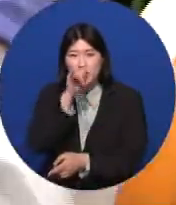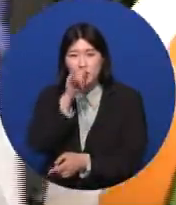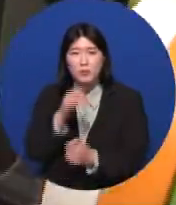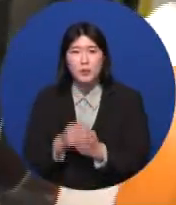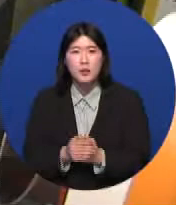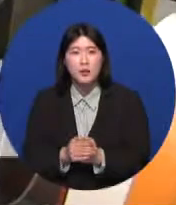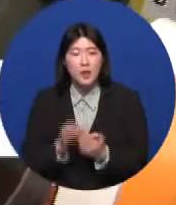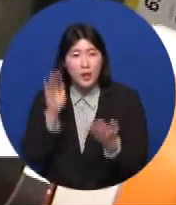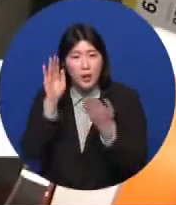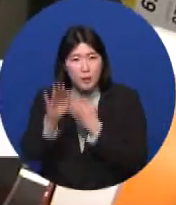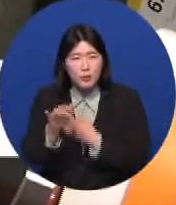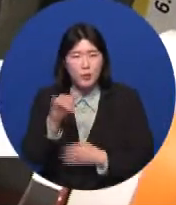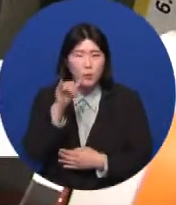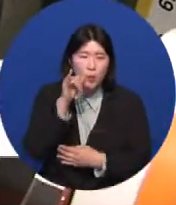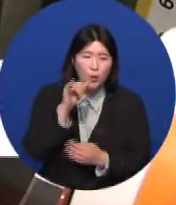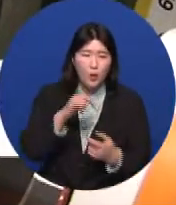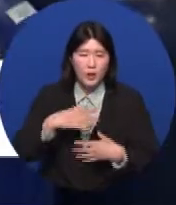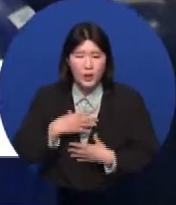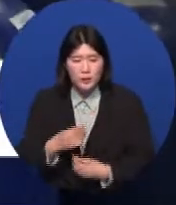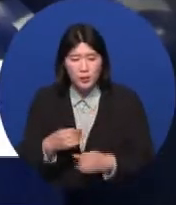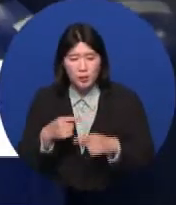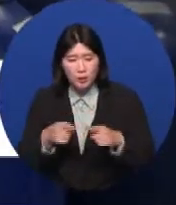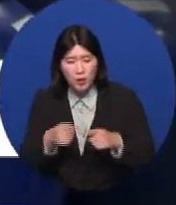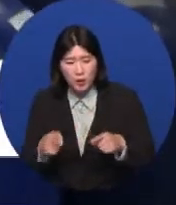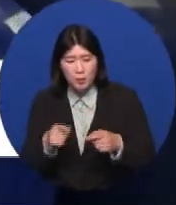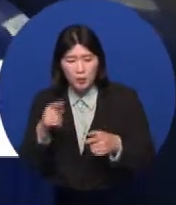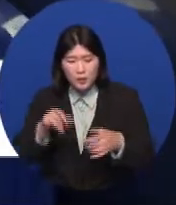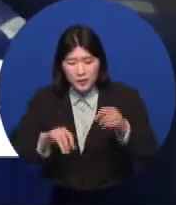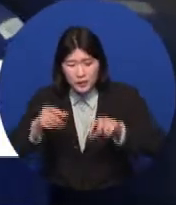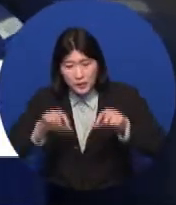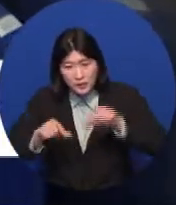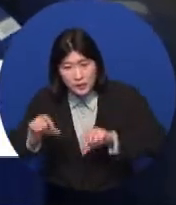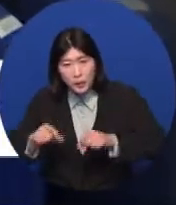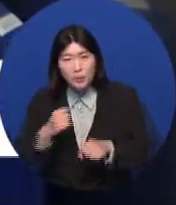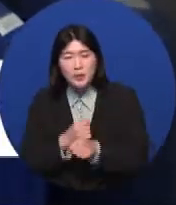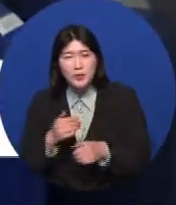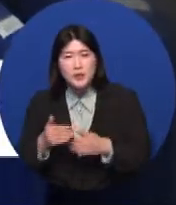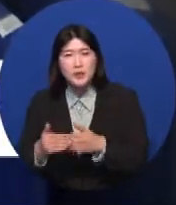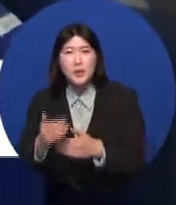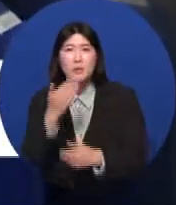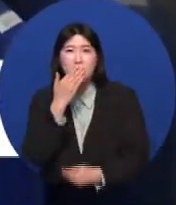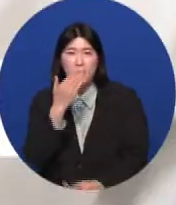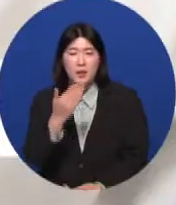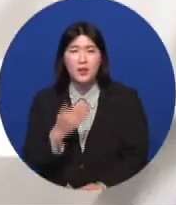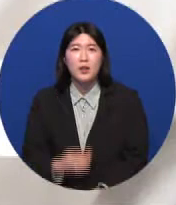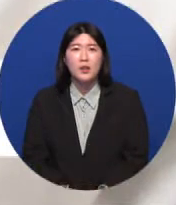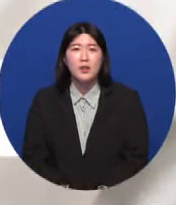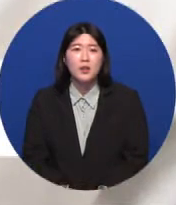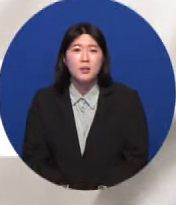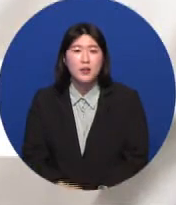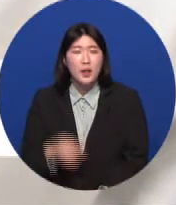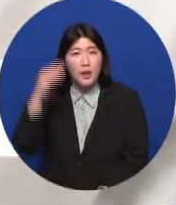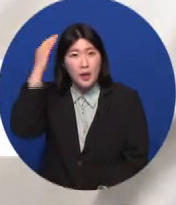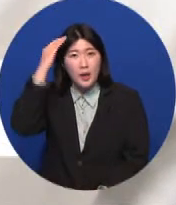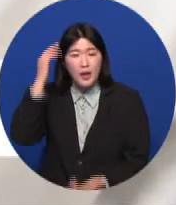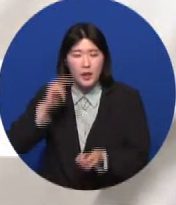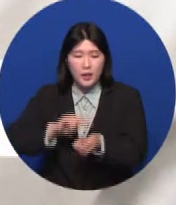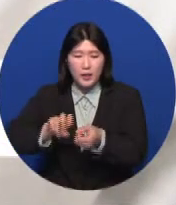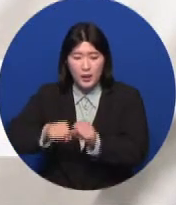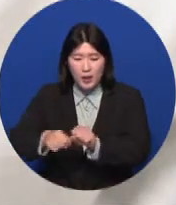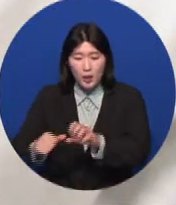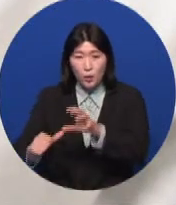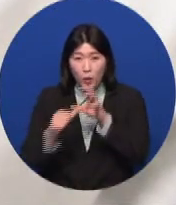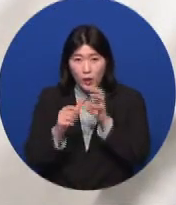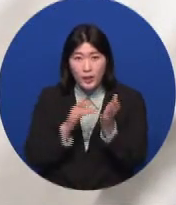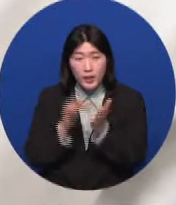연구팀은 앞으로 독성 시험 등 안정성 평가 리 거치면 임상 시험도 가능 할 것으로 보고 있어 최초로 한약을 활용한 코로나